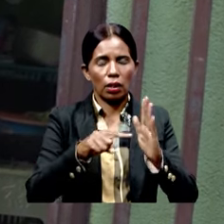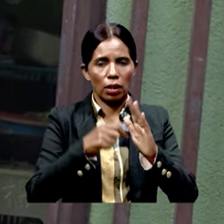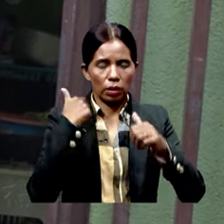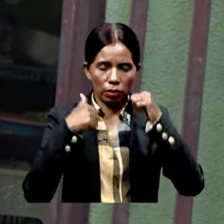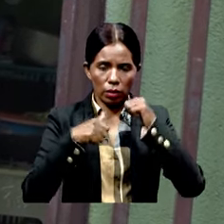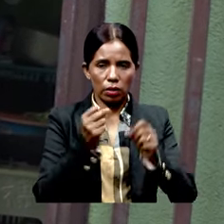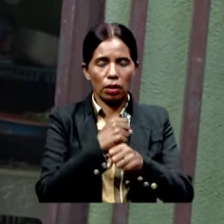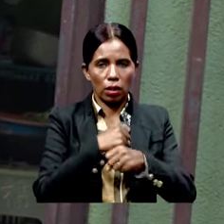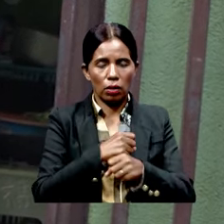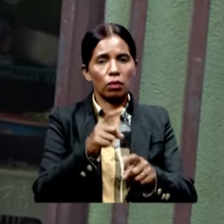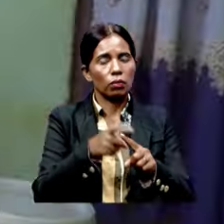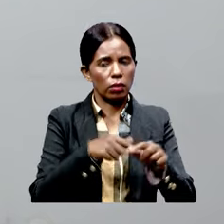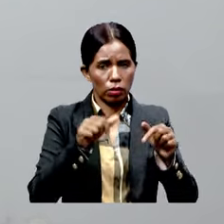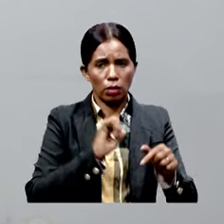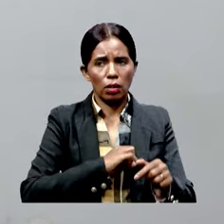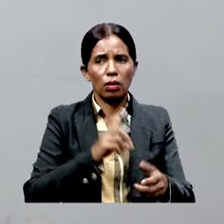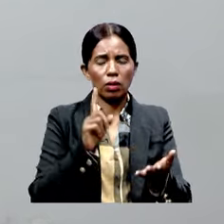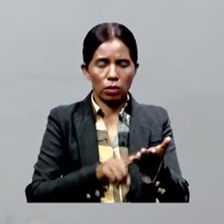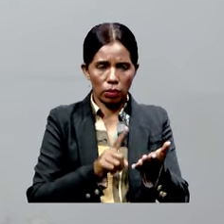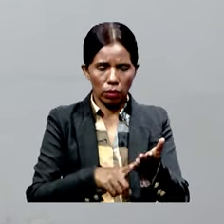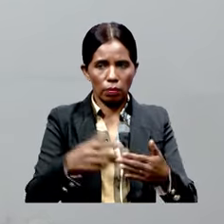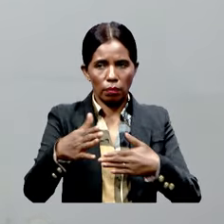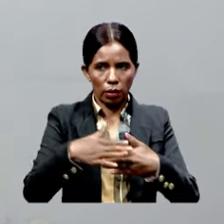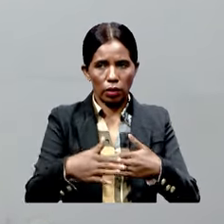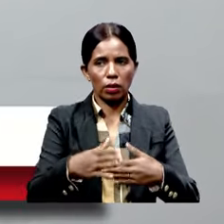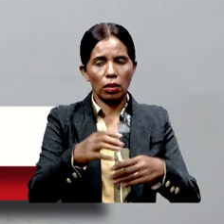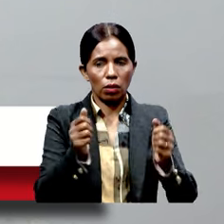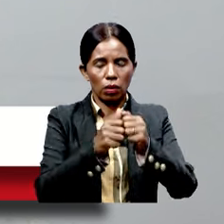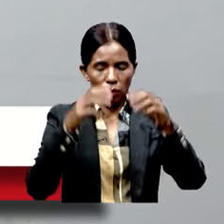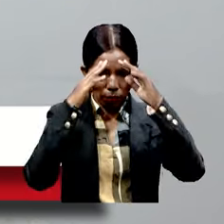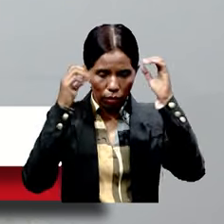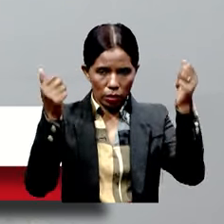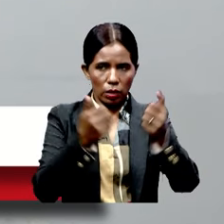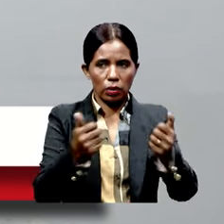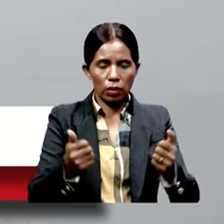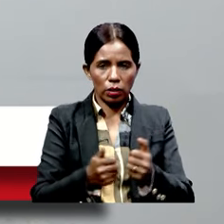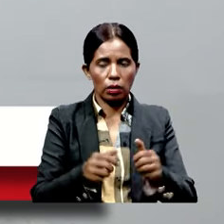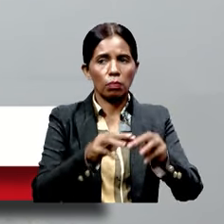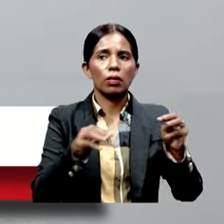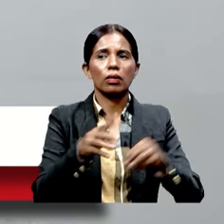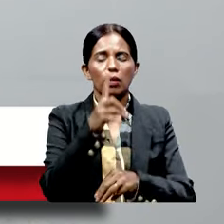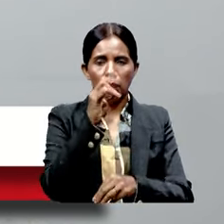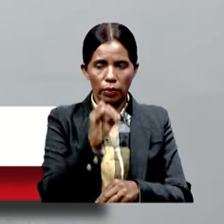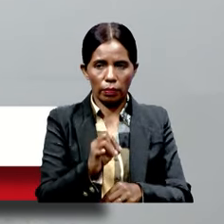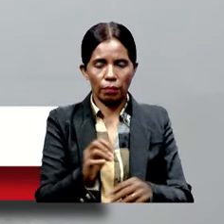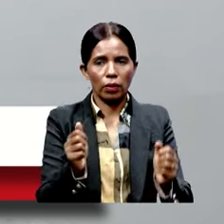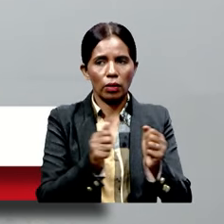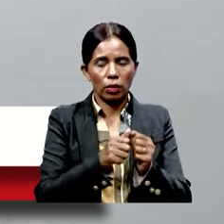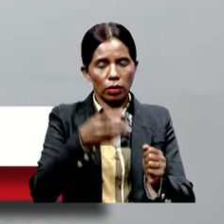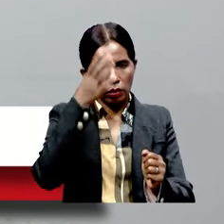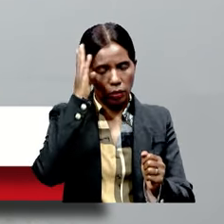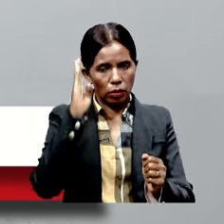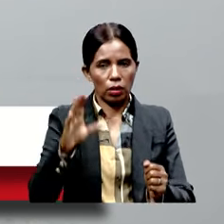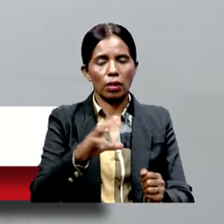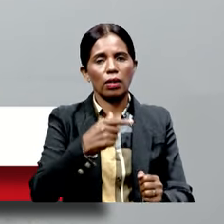Haura sik halon aproximação, halon a discussão ba da kida ho presidente autoridade dili ne, municipal dili ne. O senhora Guilhermina, o